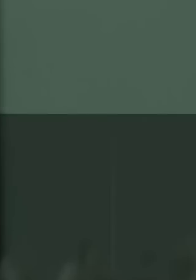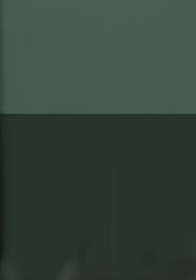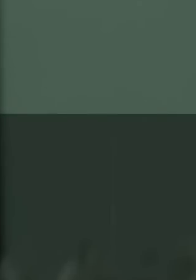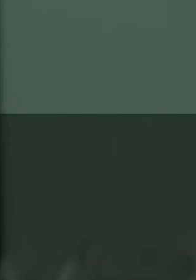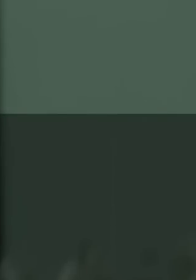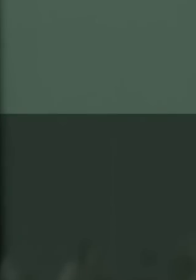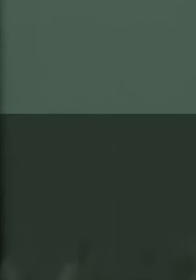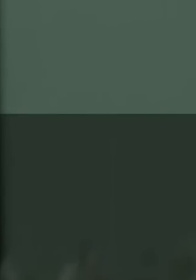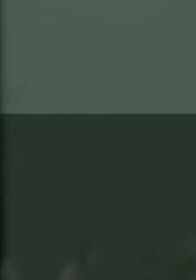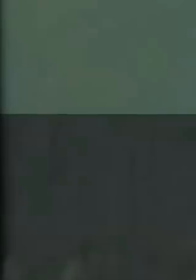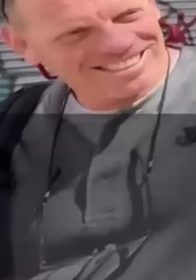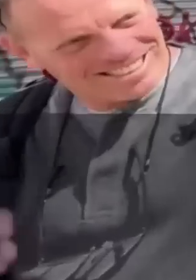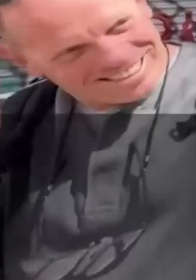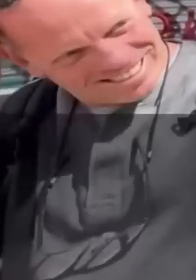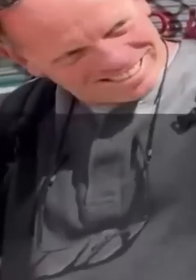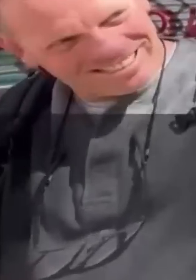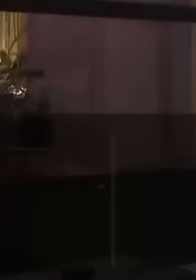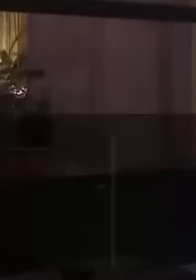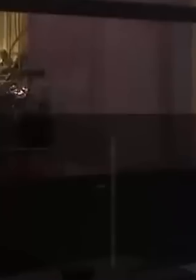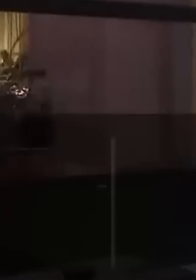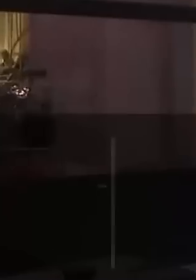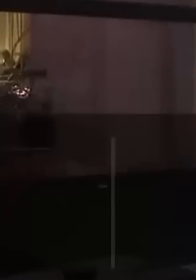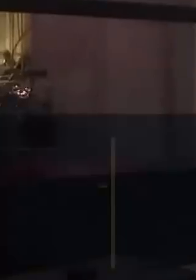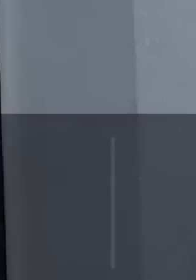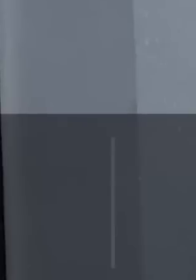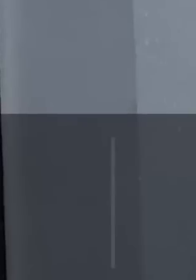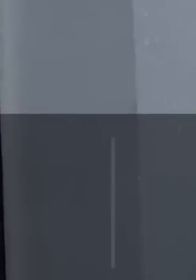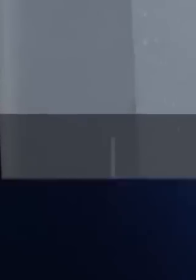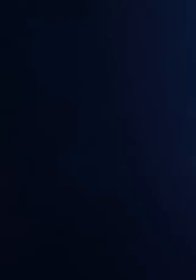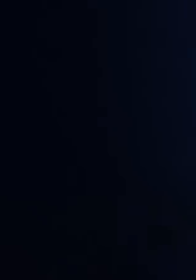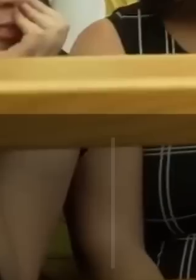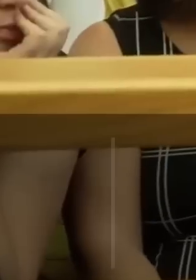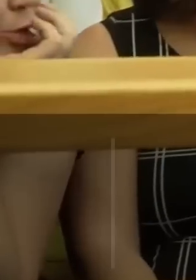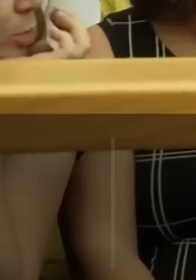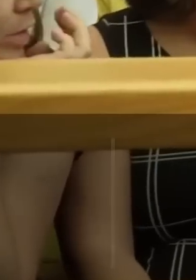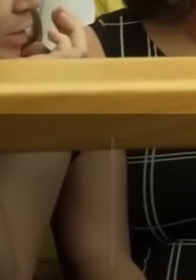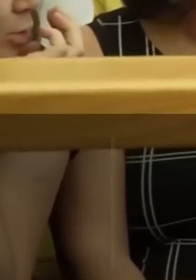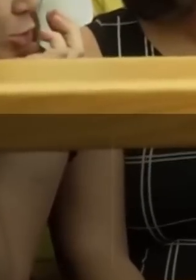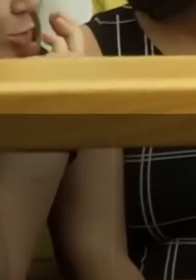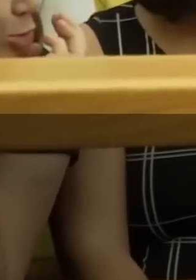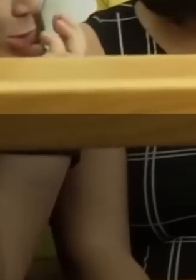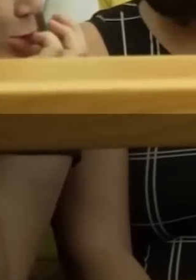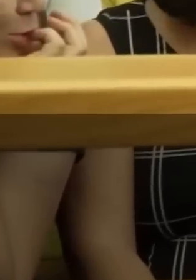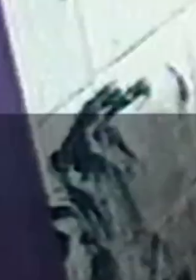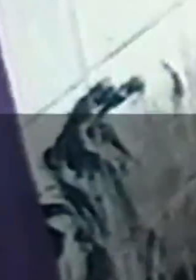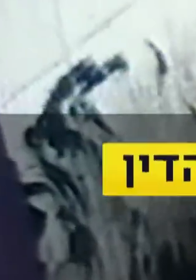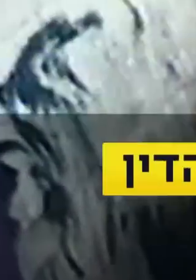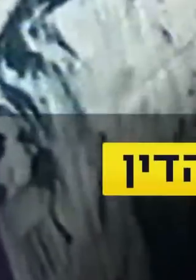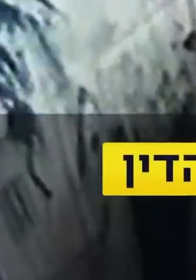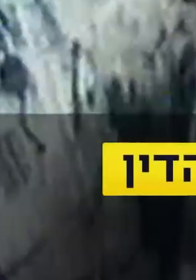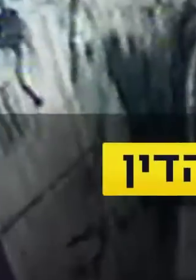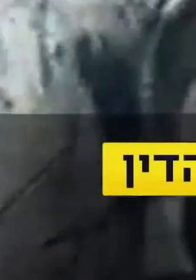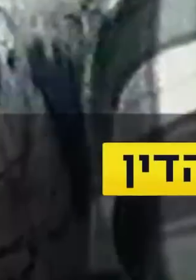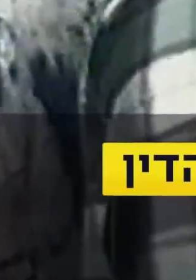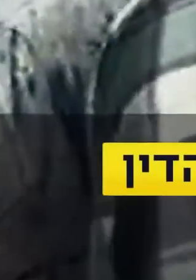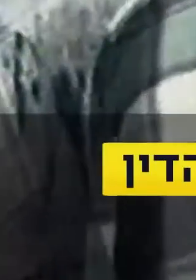החשד אחד היעדים למתקפה. הרגשנו בבית לרגע שאתה שומע על איזשהו איום. זכאי או אשם,